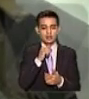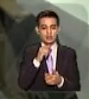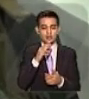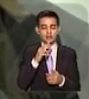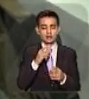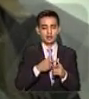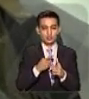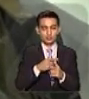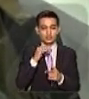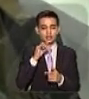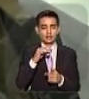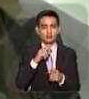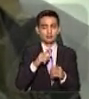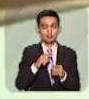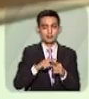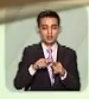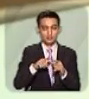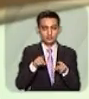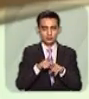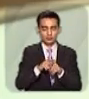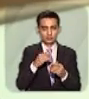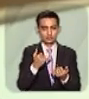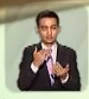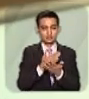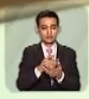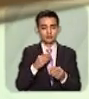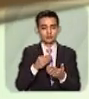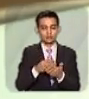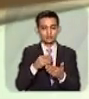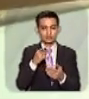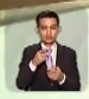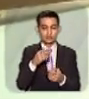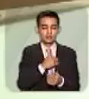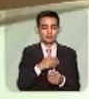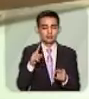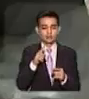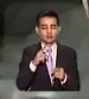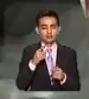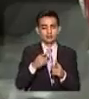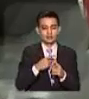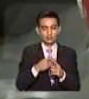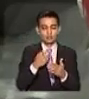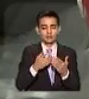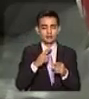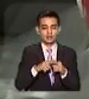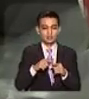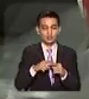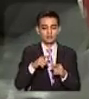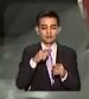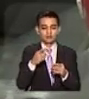морковь входят в список социально значимых продуктов. По словам продавцов, цены поднялись у поставщиков. Капусту везут из Кыргызстана.